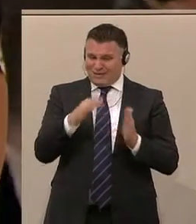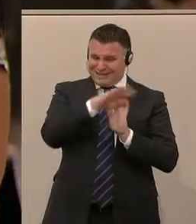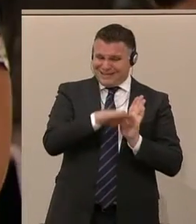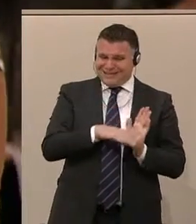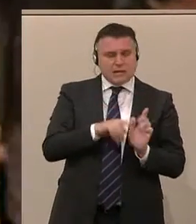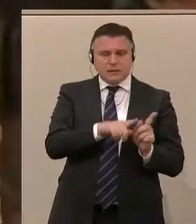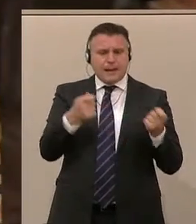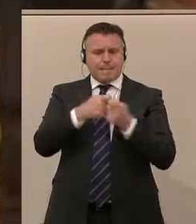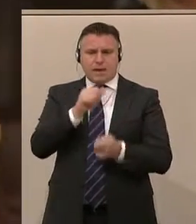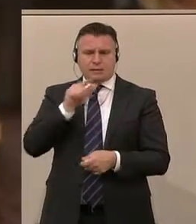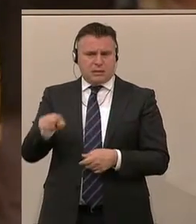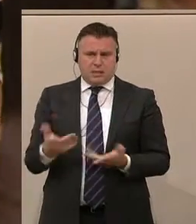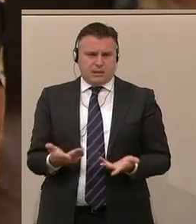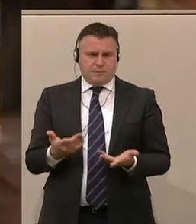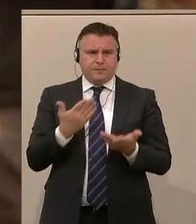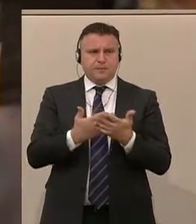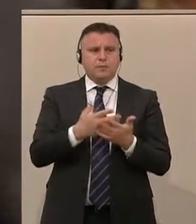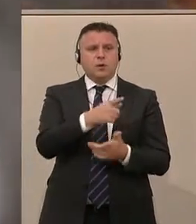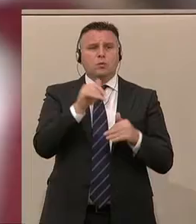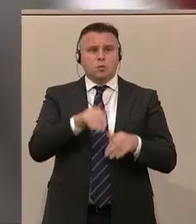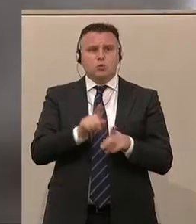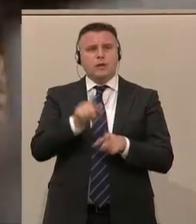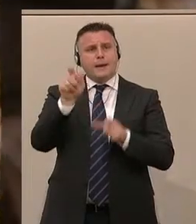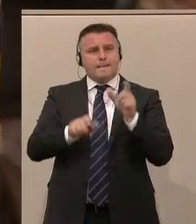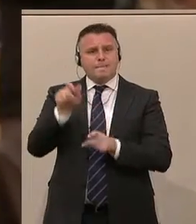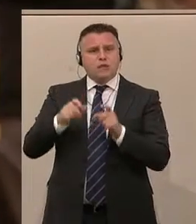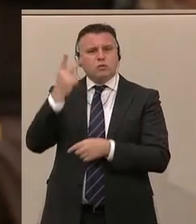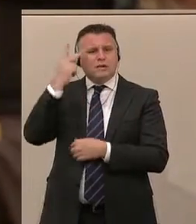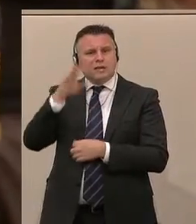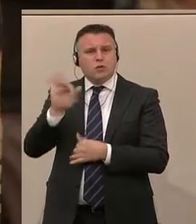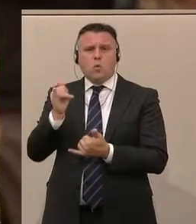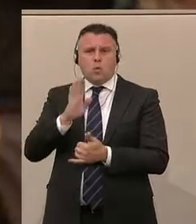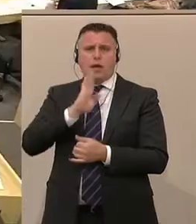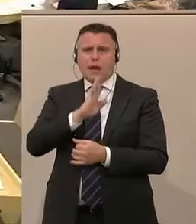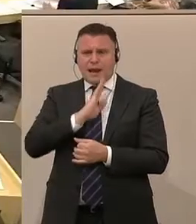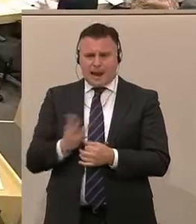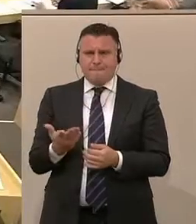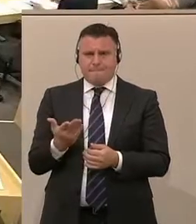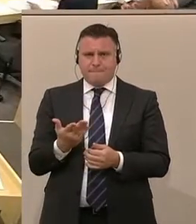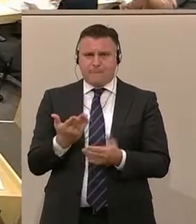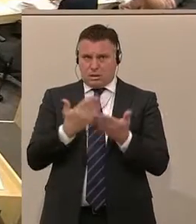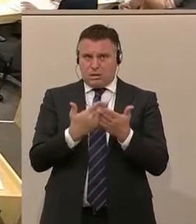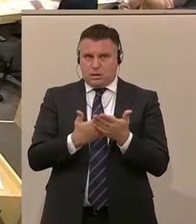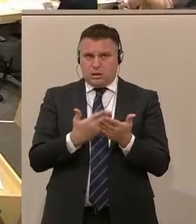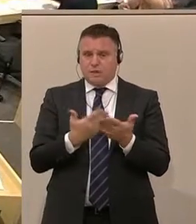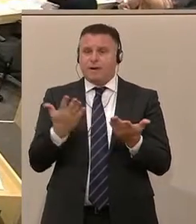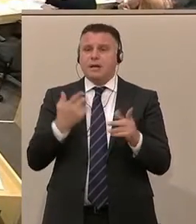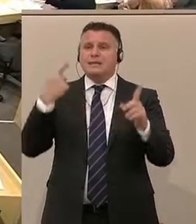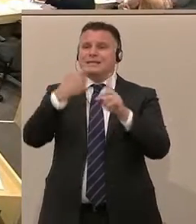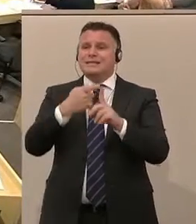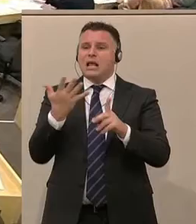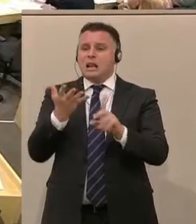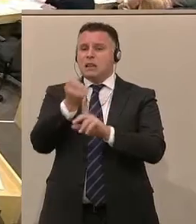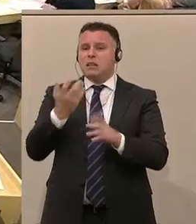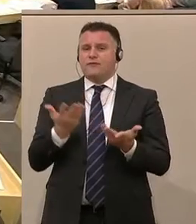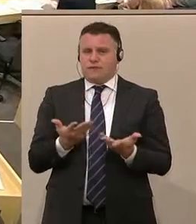weil es wird gesagt, entweder ihr macht so ein bereichsspezifisches Personenkennzeichen oder ihr macht so eine Pseudonymisierung, ohne dass definiert ist, welches Ziel dadurch erreicht